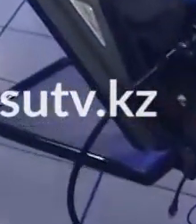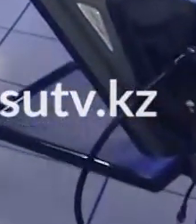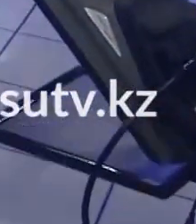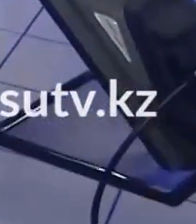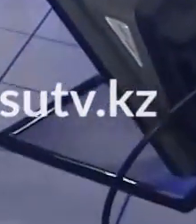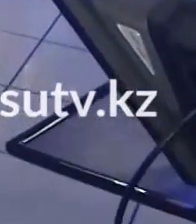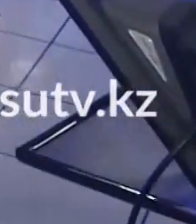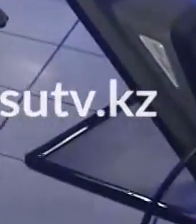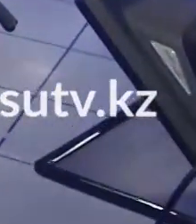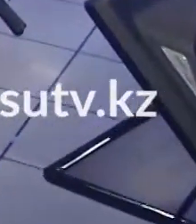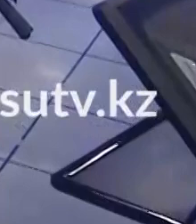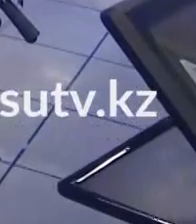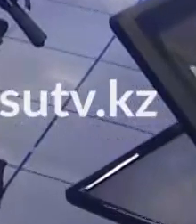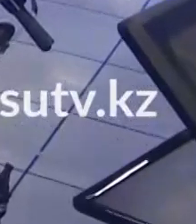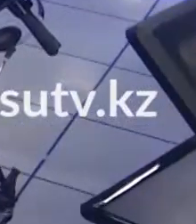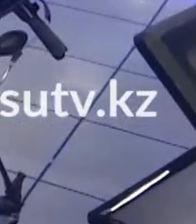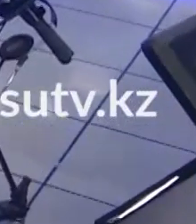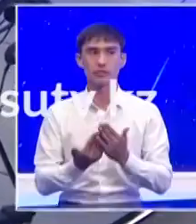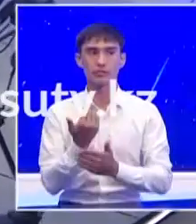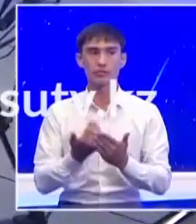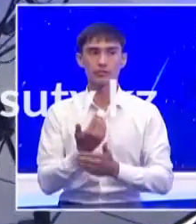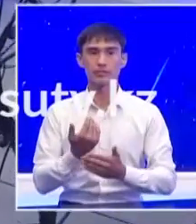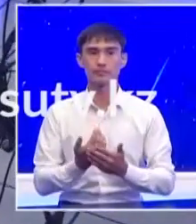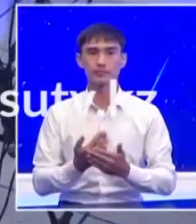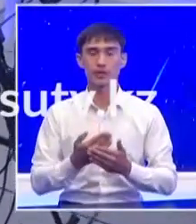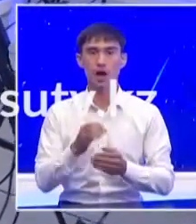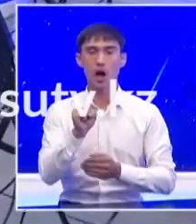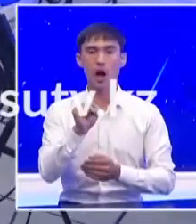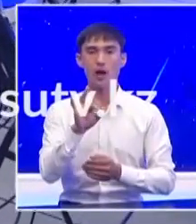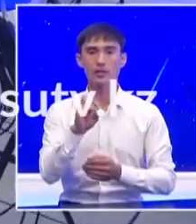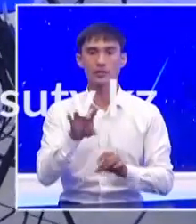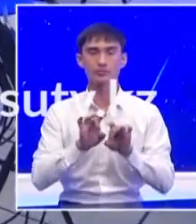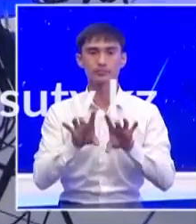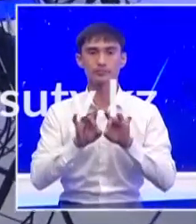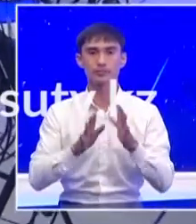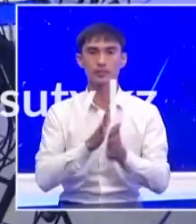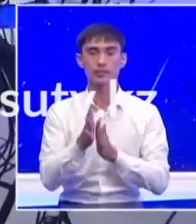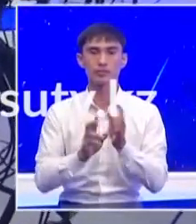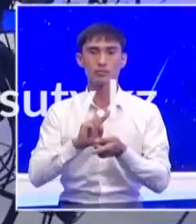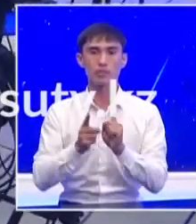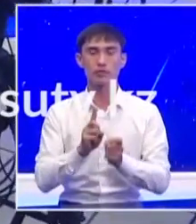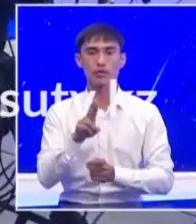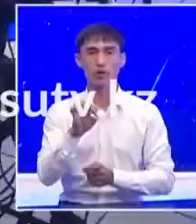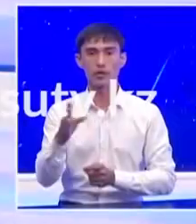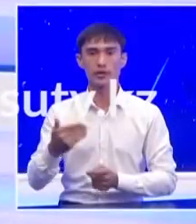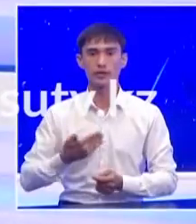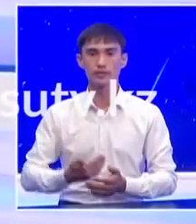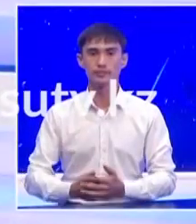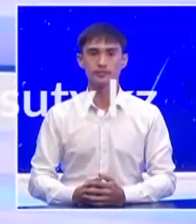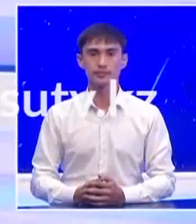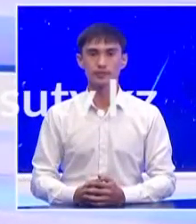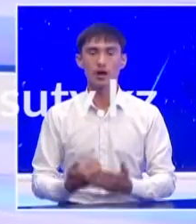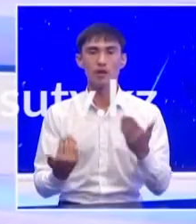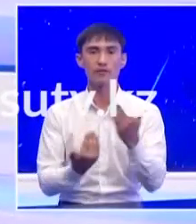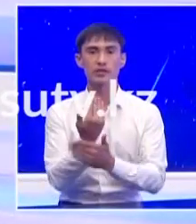Здравствуйте! Вы смотрите новости на телеканале ЖТСУ. В студии Адина Смагулова, сурдоперевод Даурена Андрасилова. И